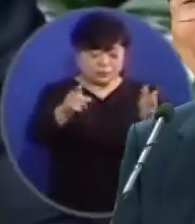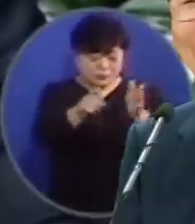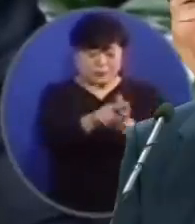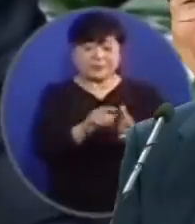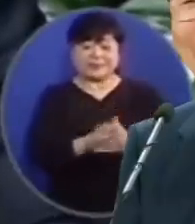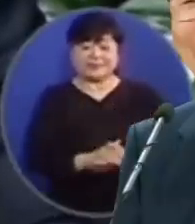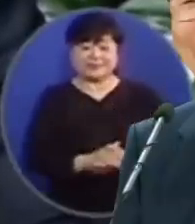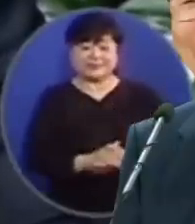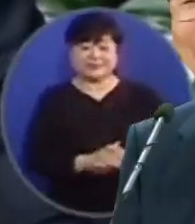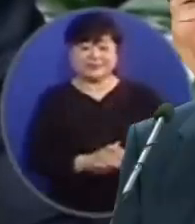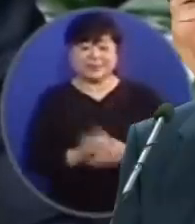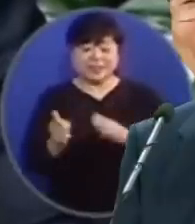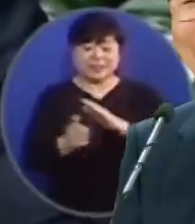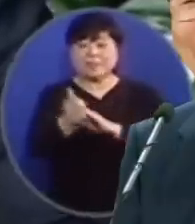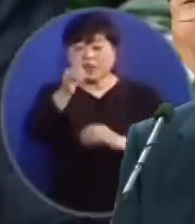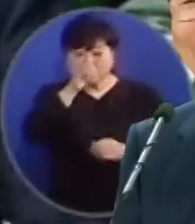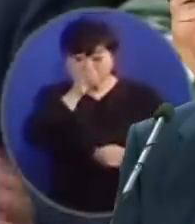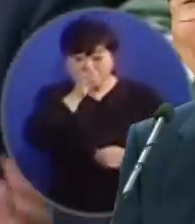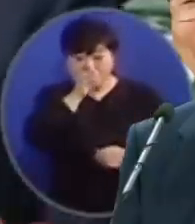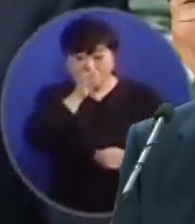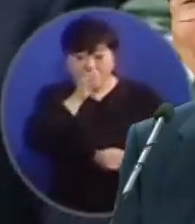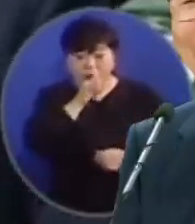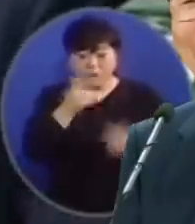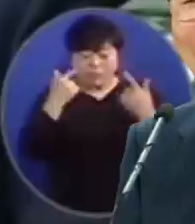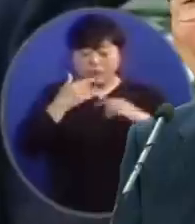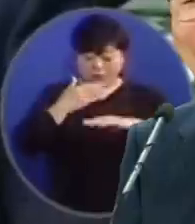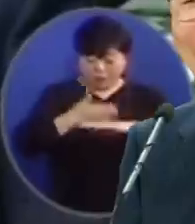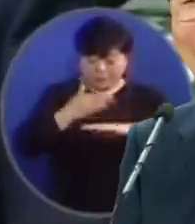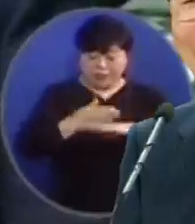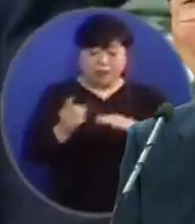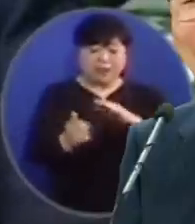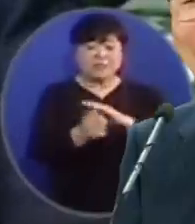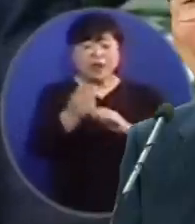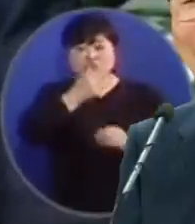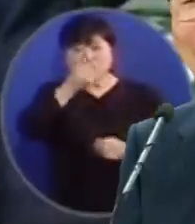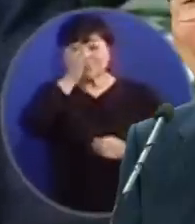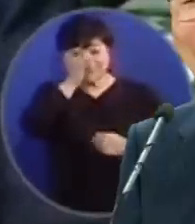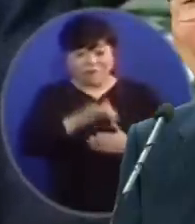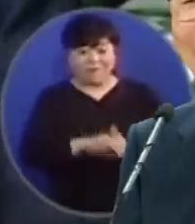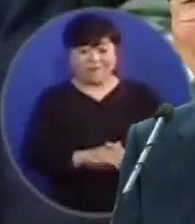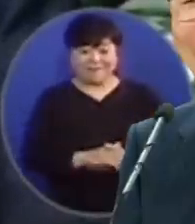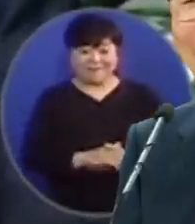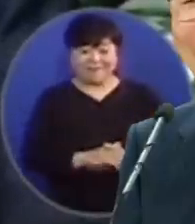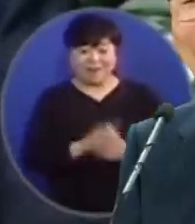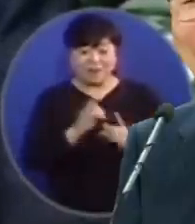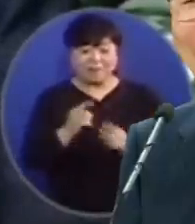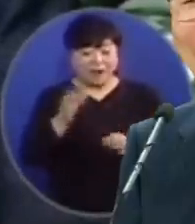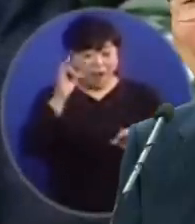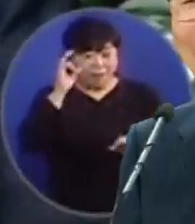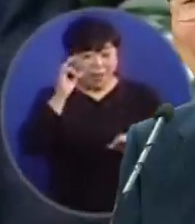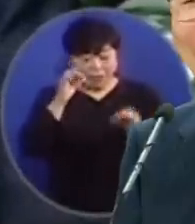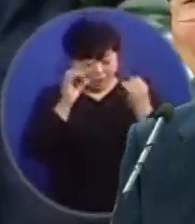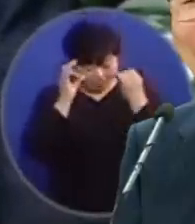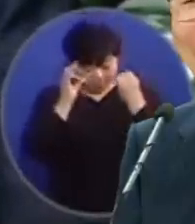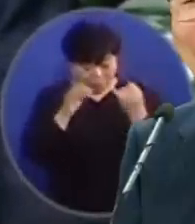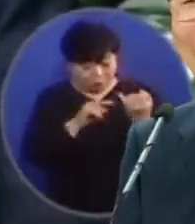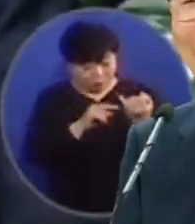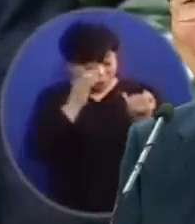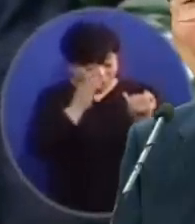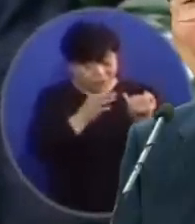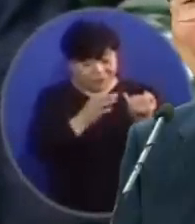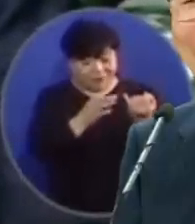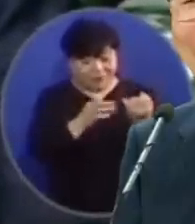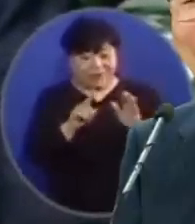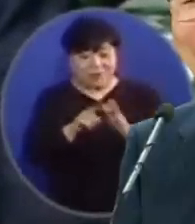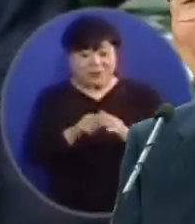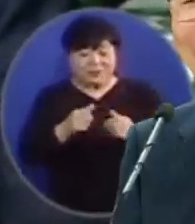믿습니다. 희망이 있습니다. 늘 감사하고 희망과 꿈을 말해요. 근데 그 말을 가만히 듣고 있으니까 내가 신앙